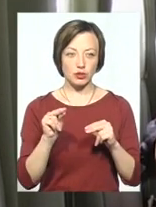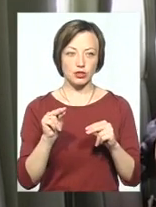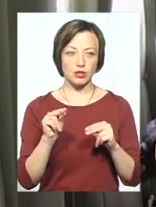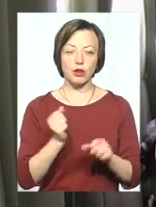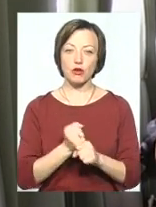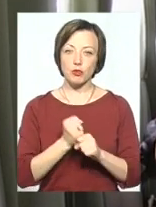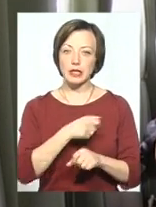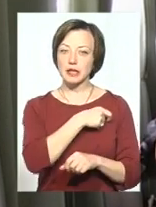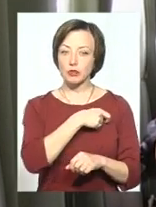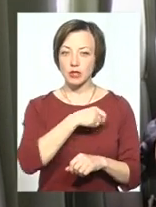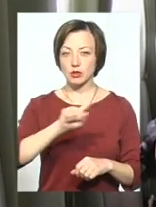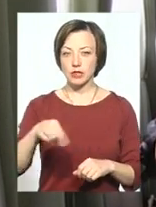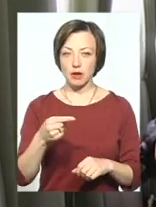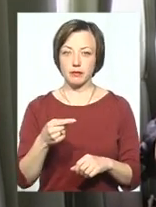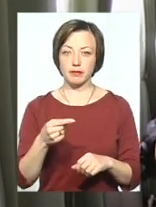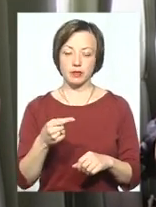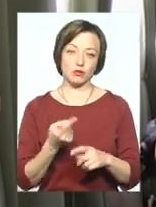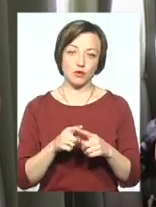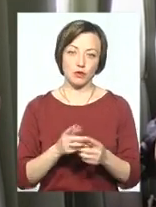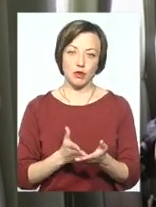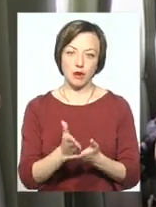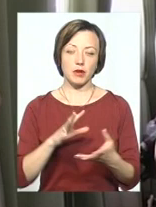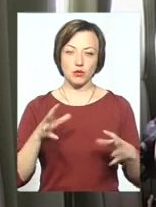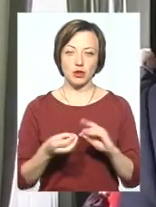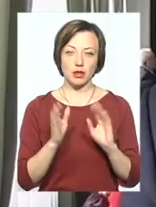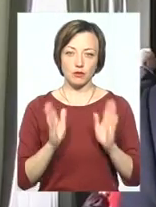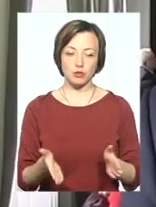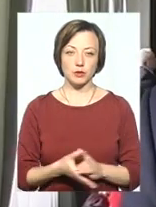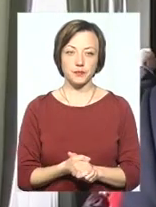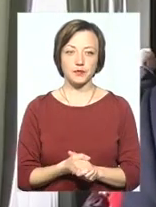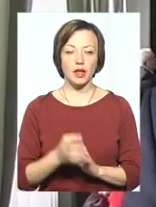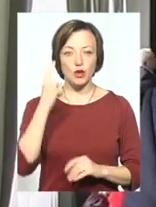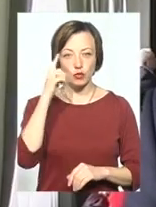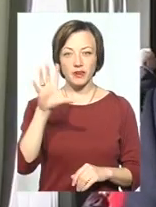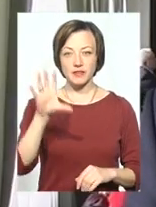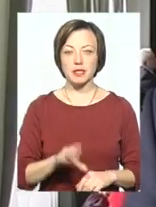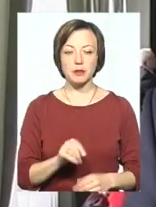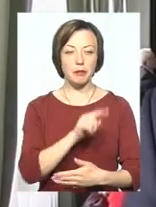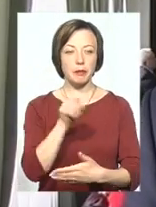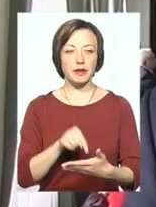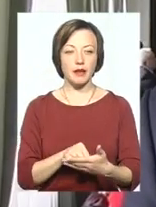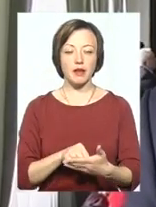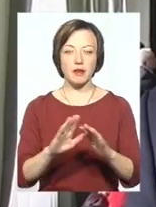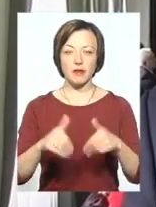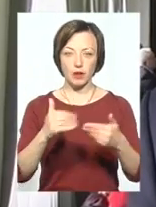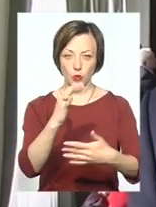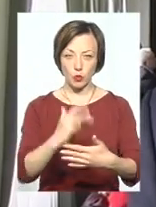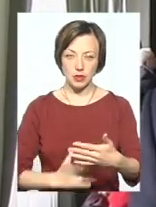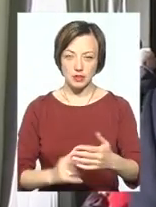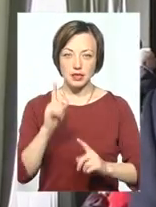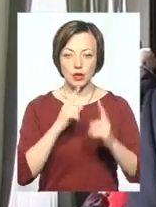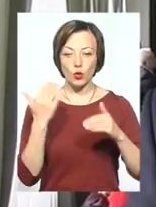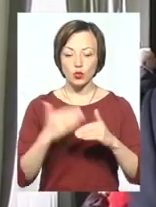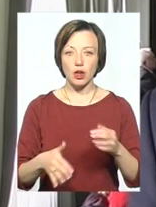е роботи депутатського запиту і в цьому напрямку. Я думаю, що це буде результативно. Я думаю, що всі питання, які виносяться сьогодні на сесію, які вже